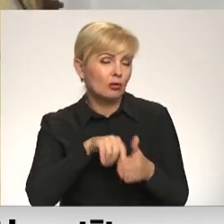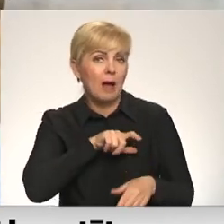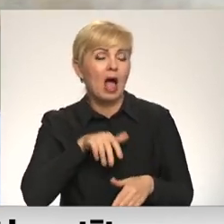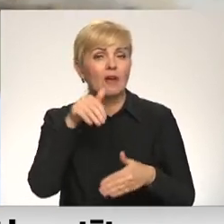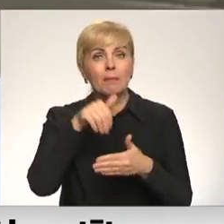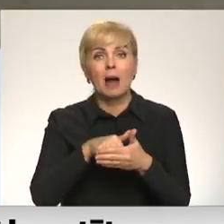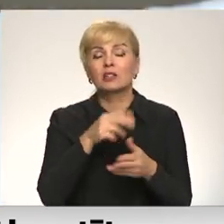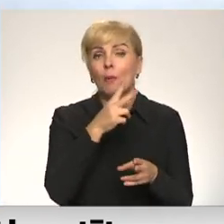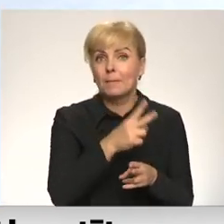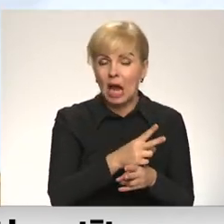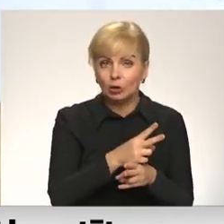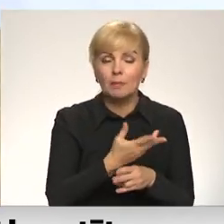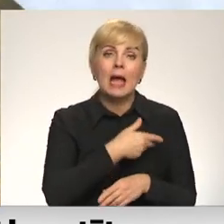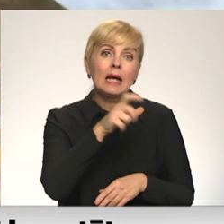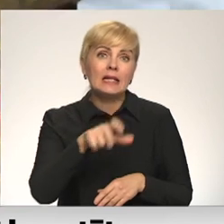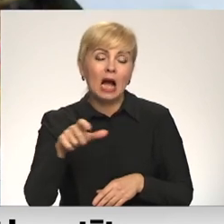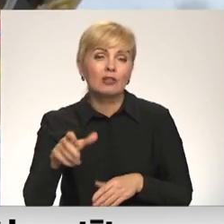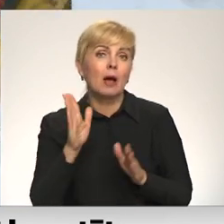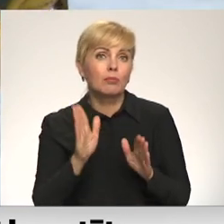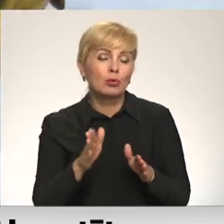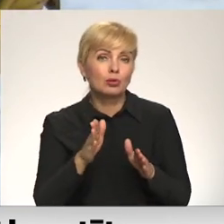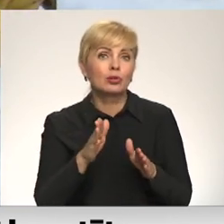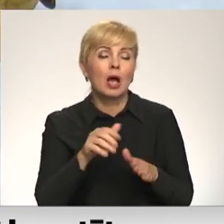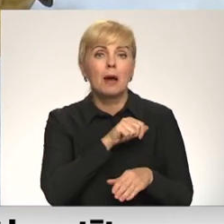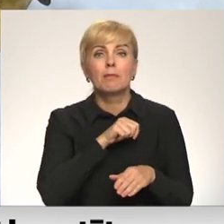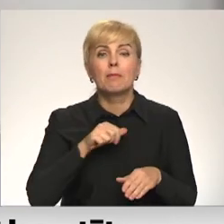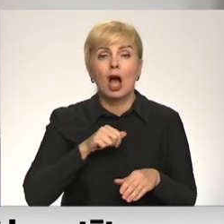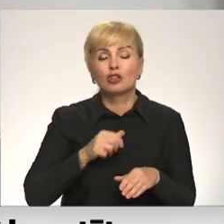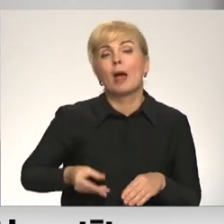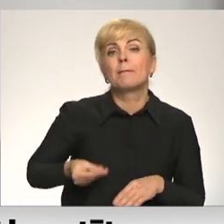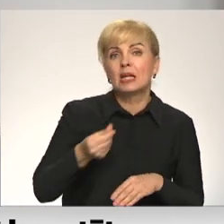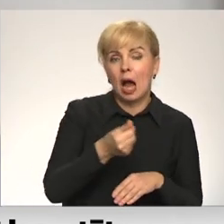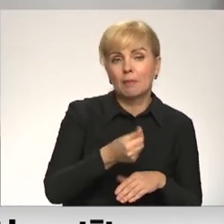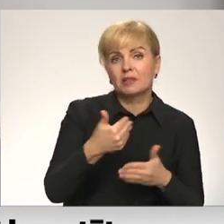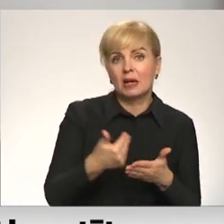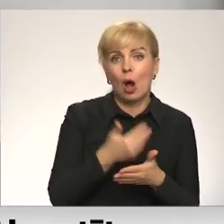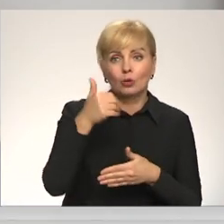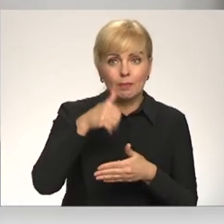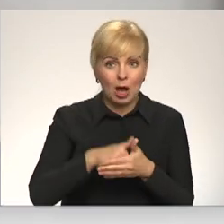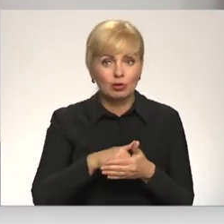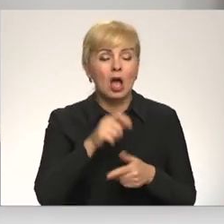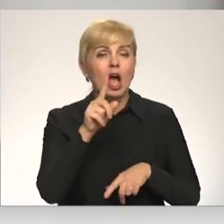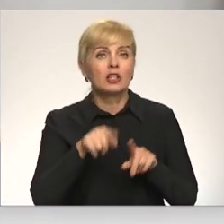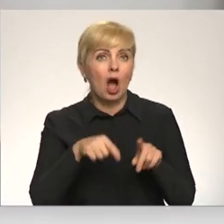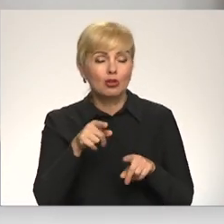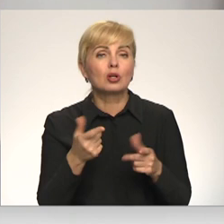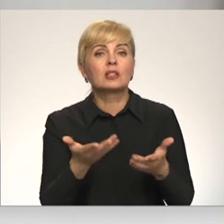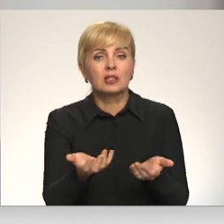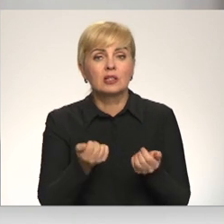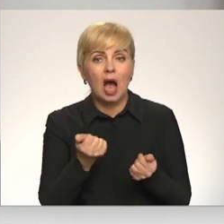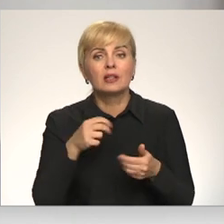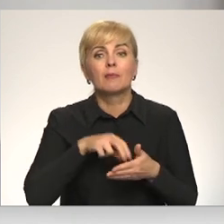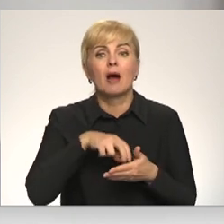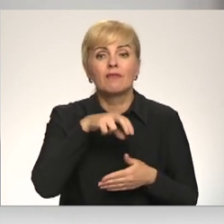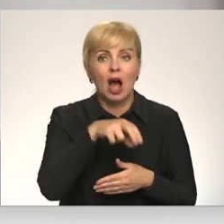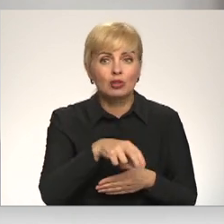pasta pienākumos un iedzīvotājiem būs jāver vaļā savi maciņi. Ik pa laikam mēs saņemam šādas